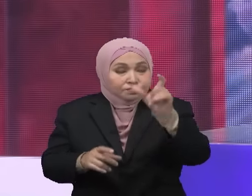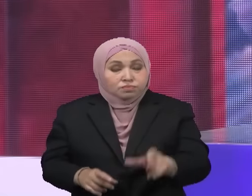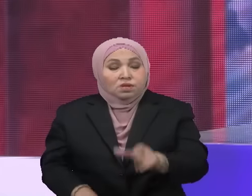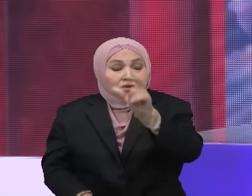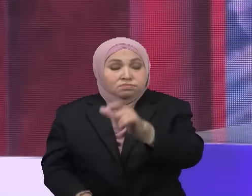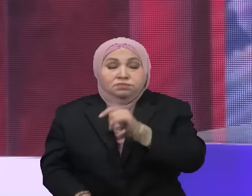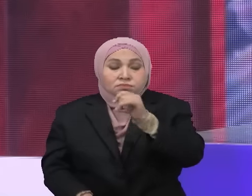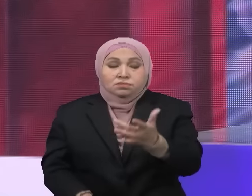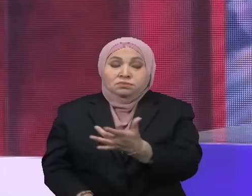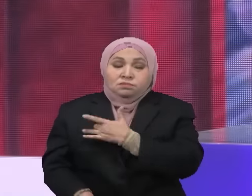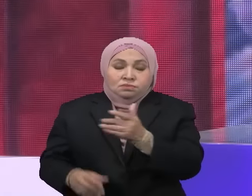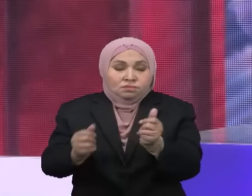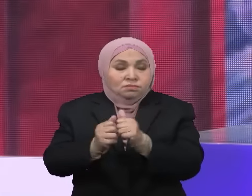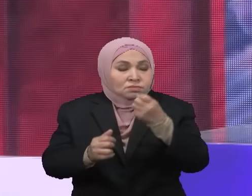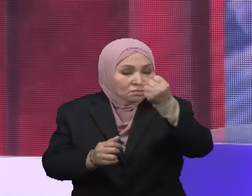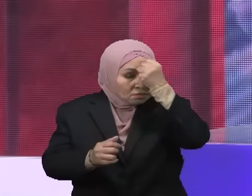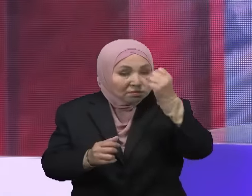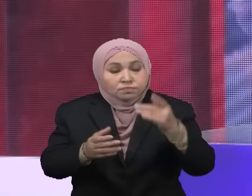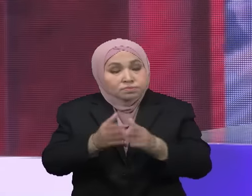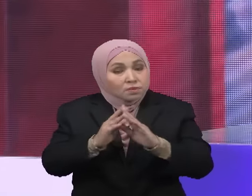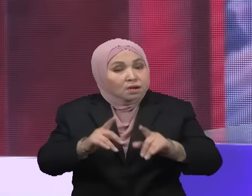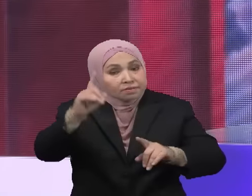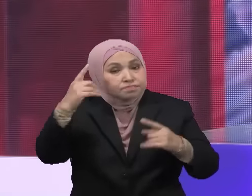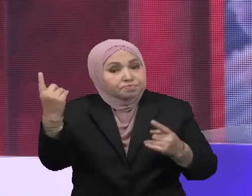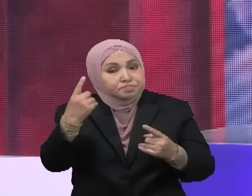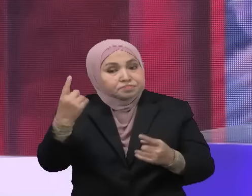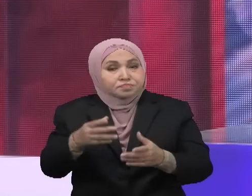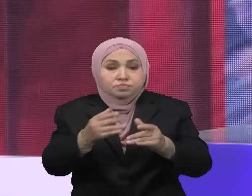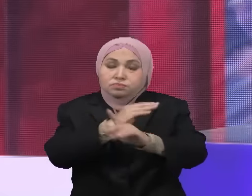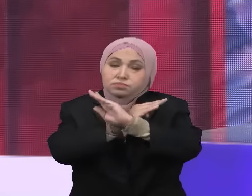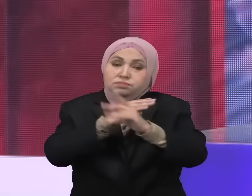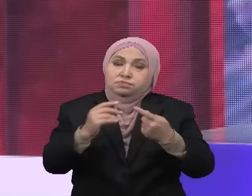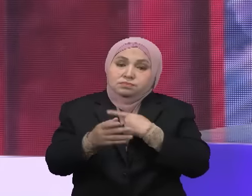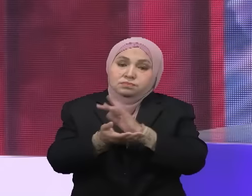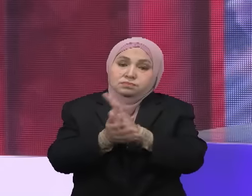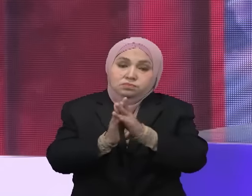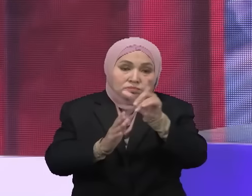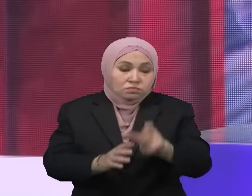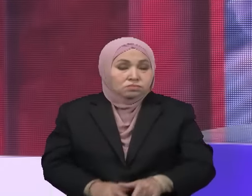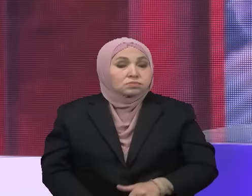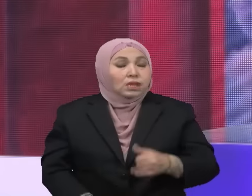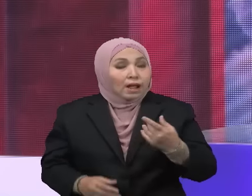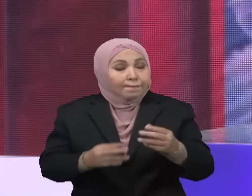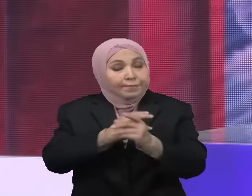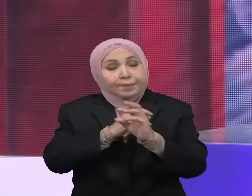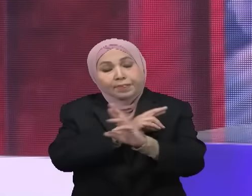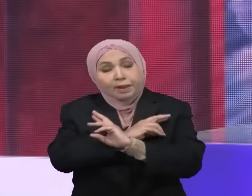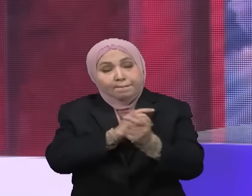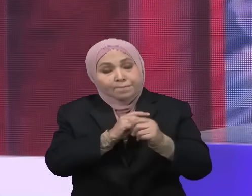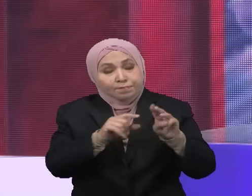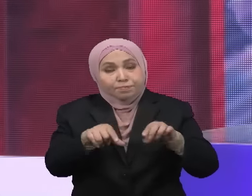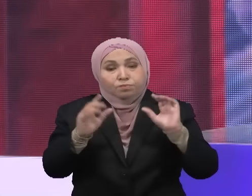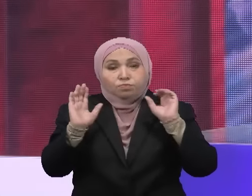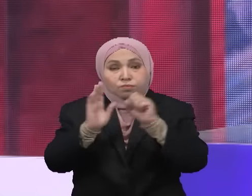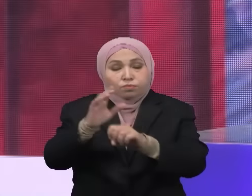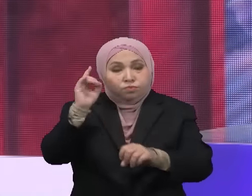tidak terkesan dengan kejahilan. Yang kita mohon Allah selalu lindungi kita daripada menjadi orang jahil. Kita berehat dahulu sebentar. Al-Quran time, Quran